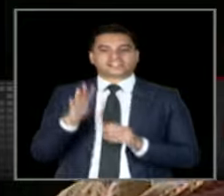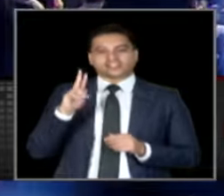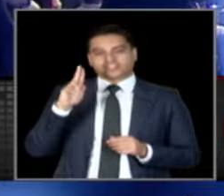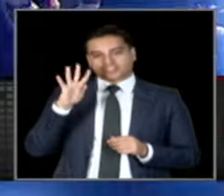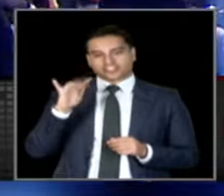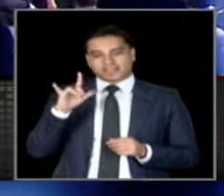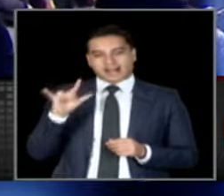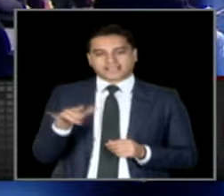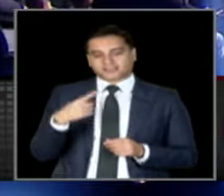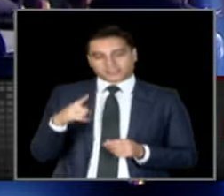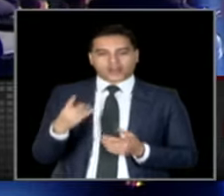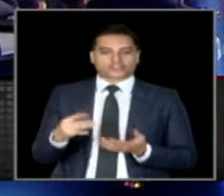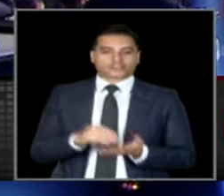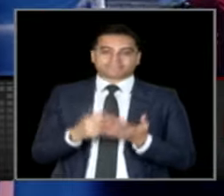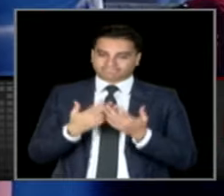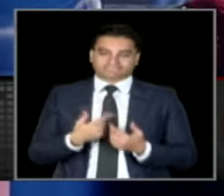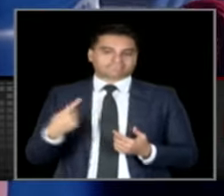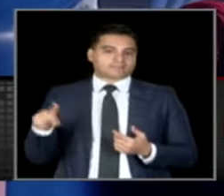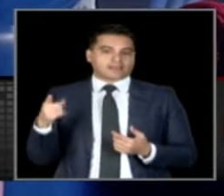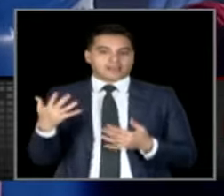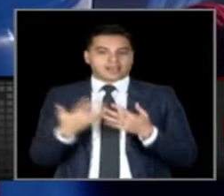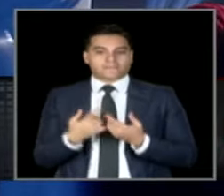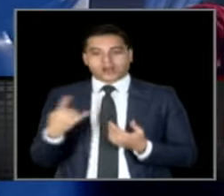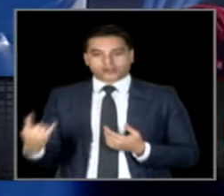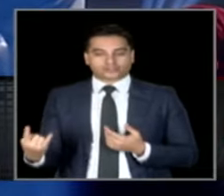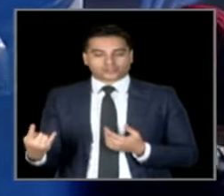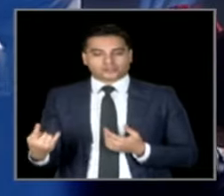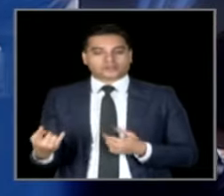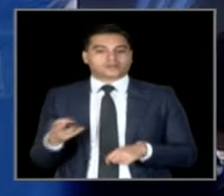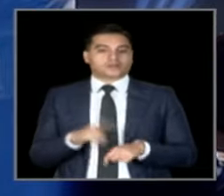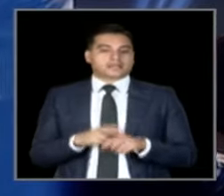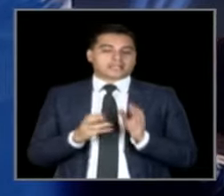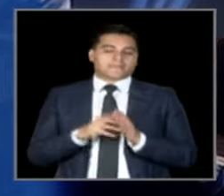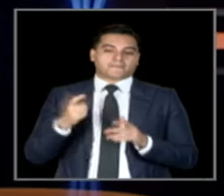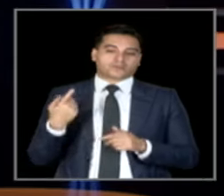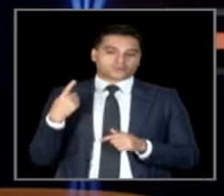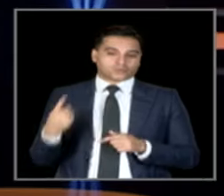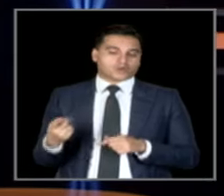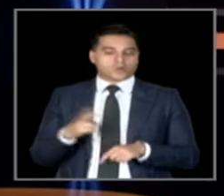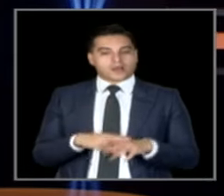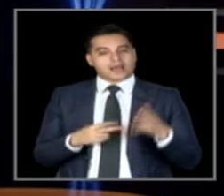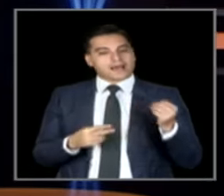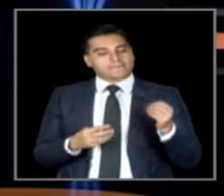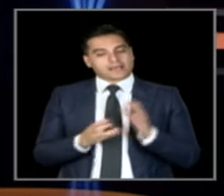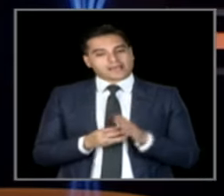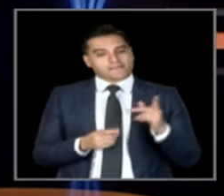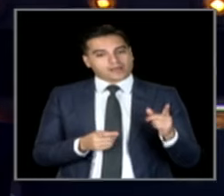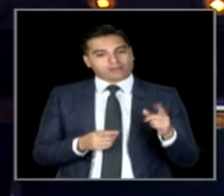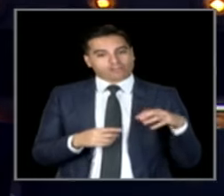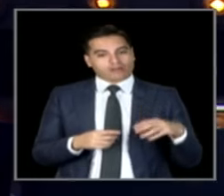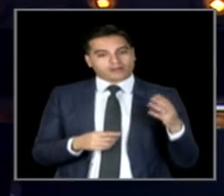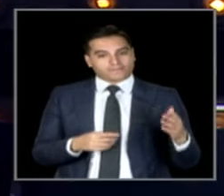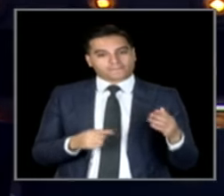أحمد أيمن برافو عليك، 10 نقاط. النتيجة 10 جامعة المنصورة، 40 جامعة